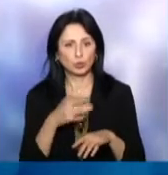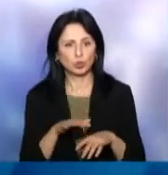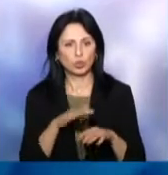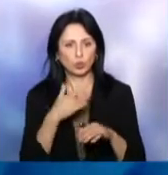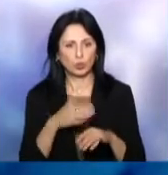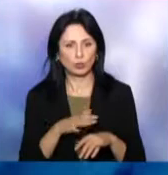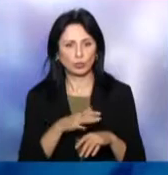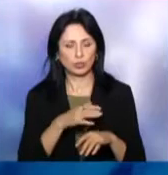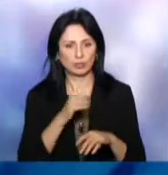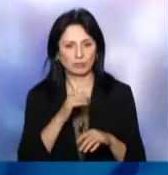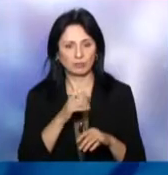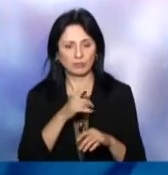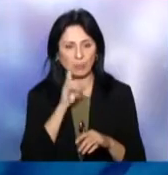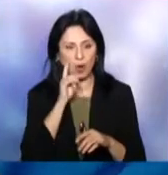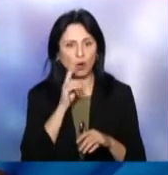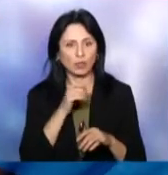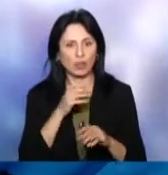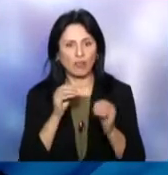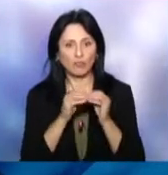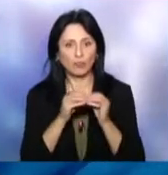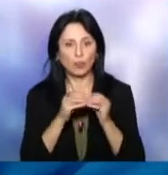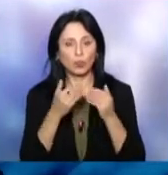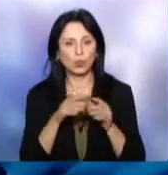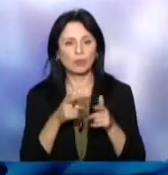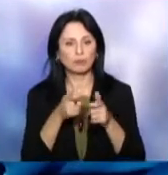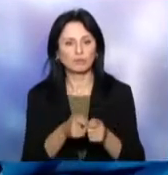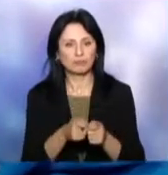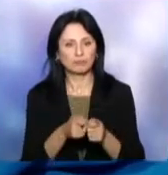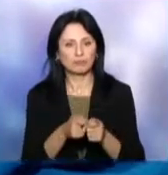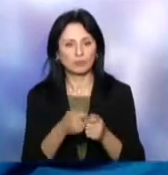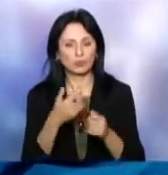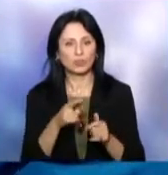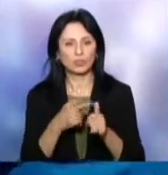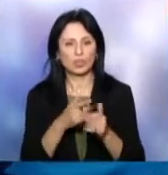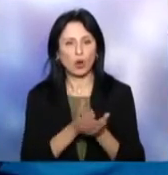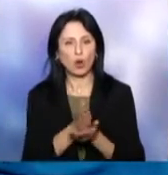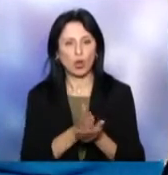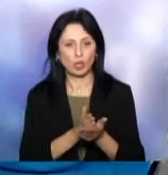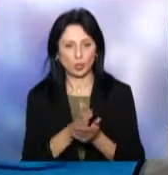და მოზრდილობაში გაყვა, ნამდვილა უკვე ჰიპერპლაზიის,